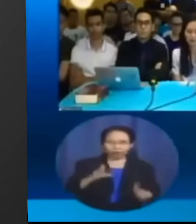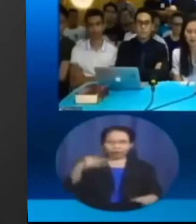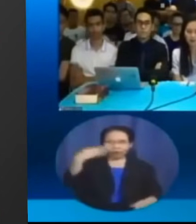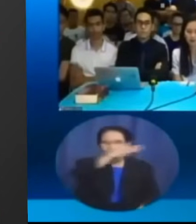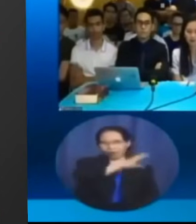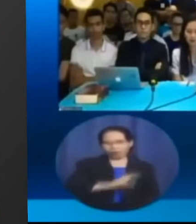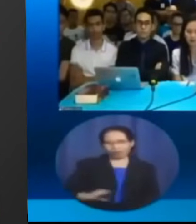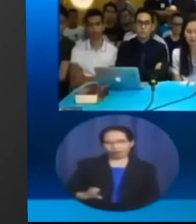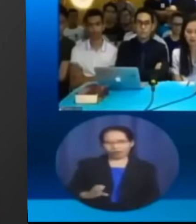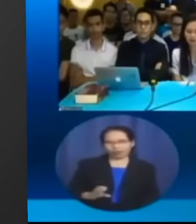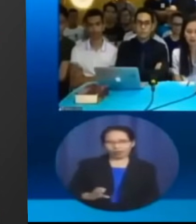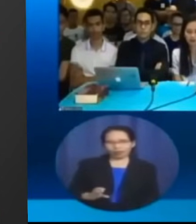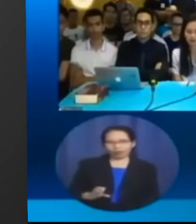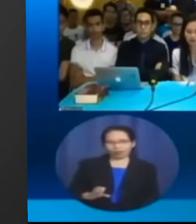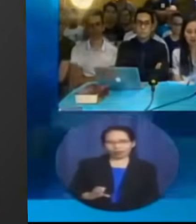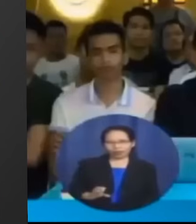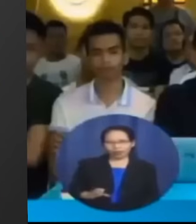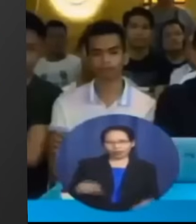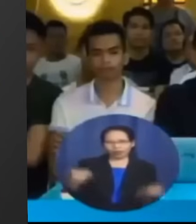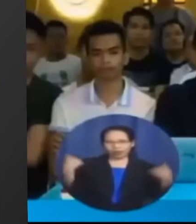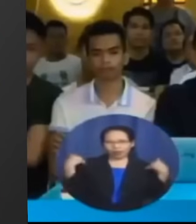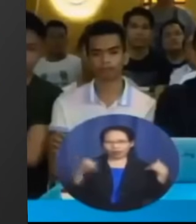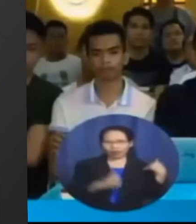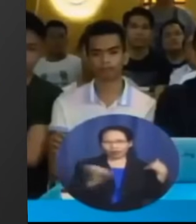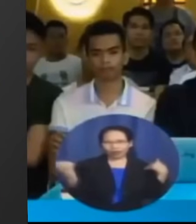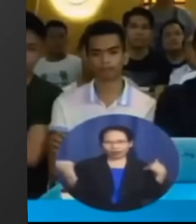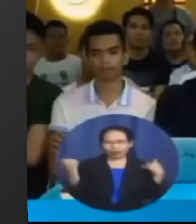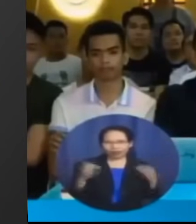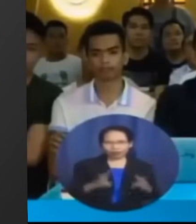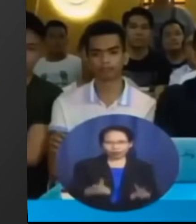na Kristo, may iba pang tawag sa kanila.